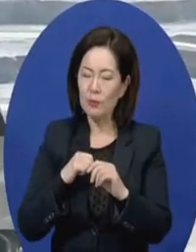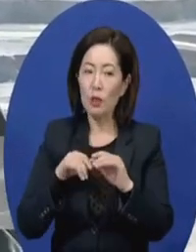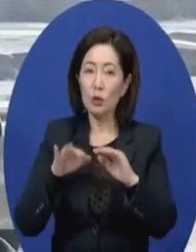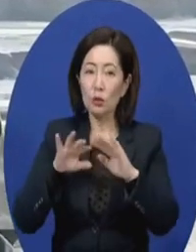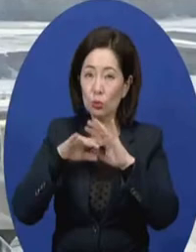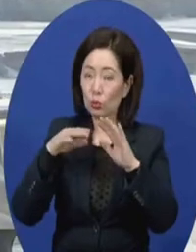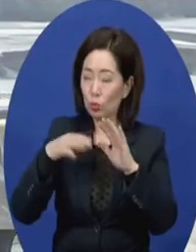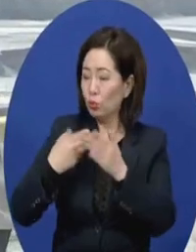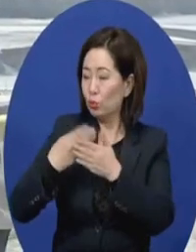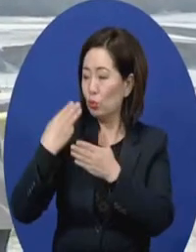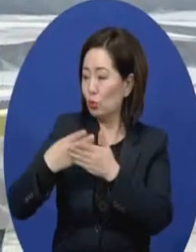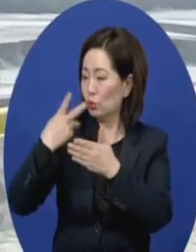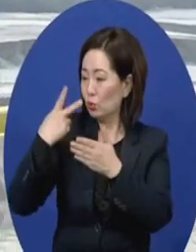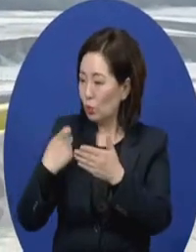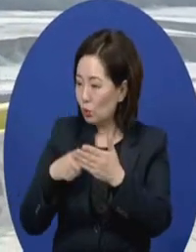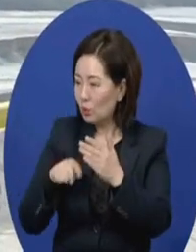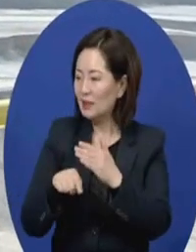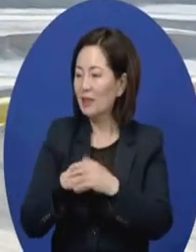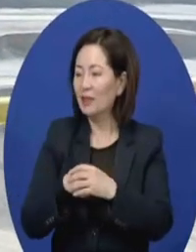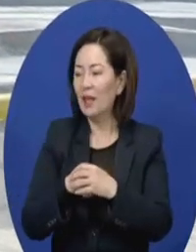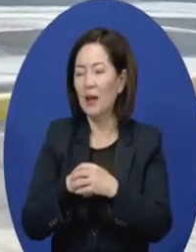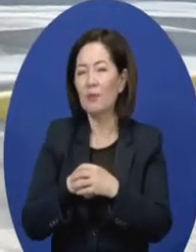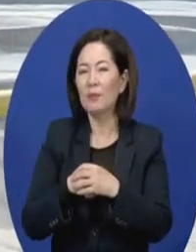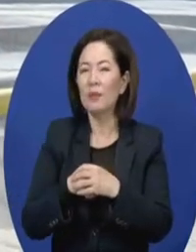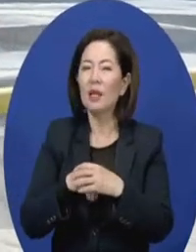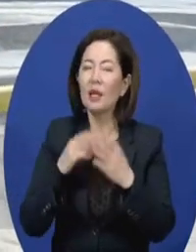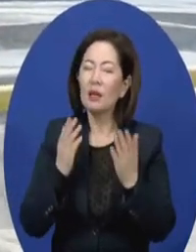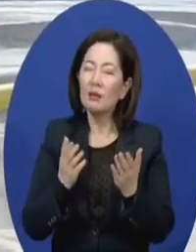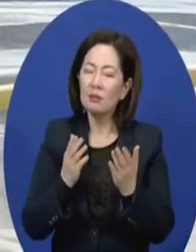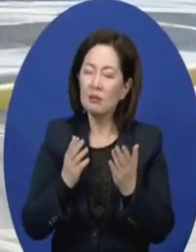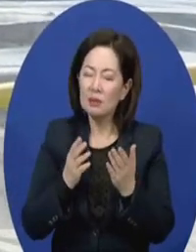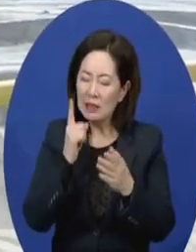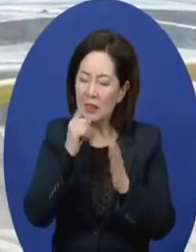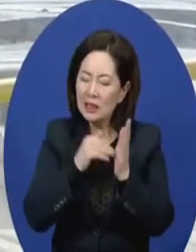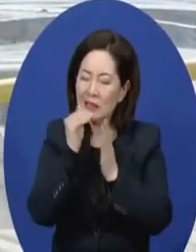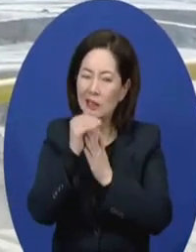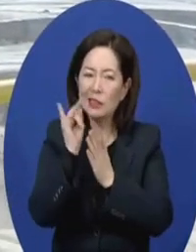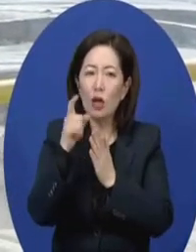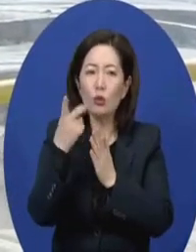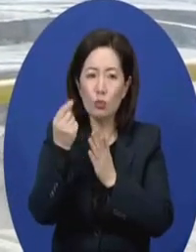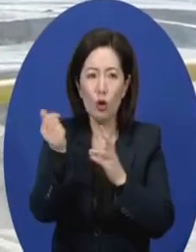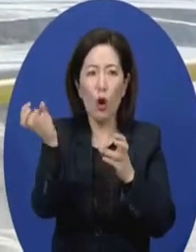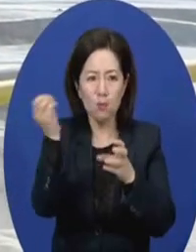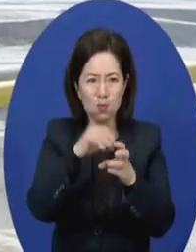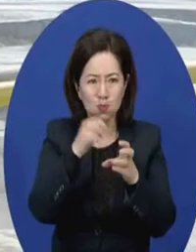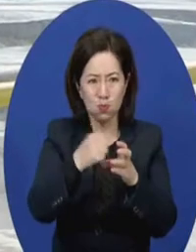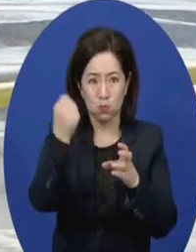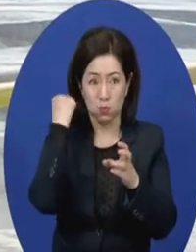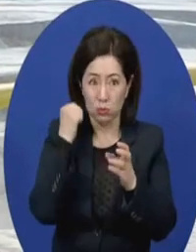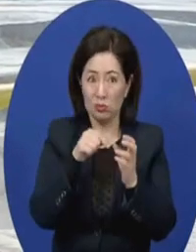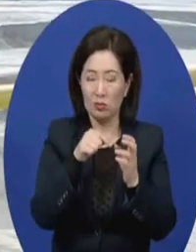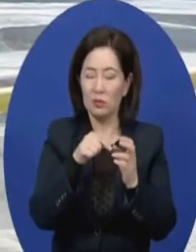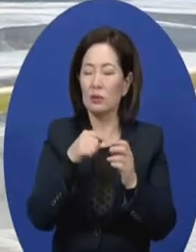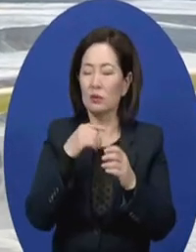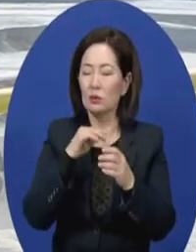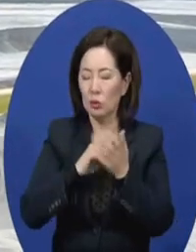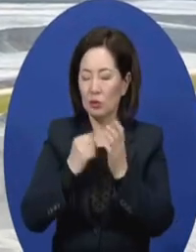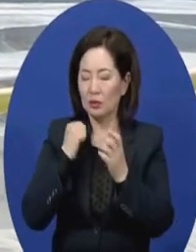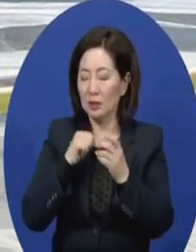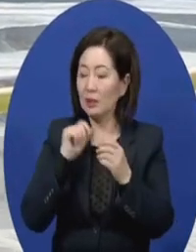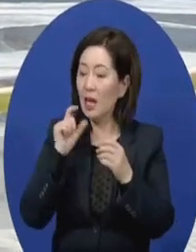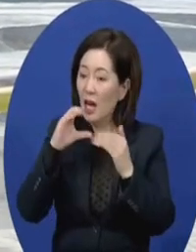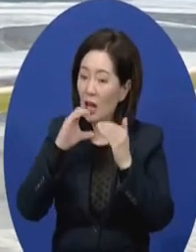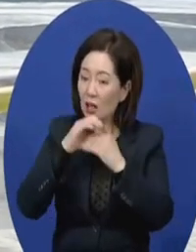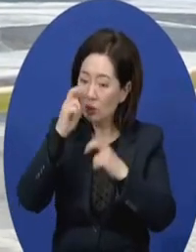одоо төсөвт нийтдээ 1 их 80 төгрөгийн одоо төлрүүлсэн ийм амжилттай үйл ажиллагаа явуулж байгаа. Цаашдаа Эрдэнэт үйлдвэрийг